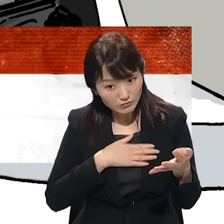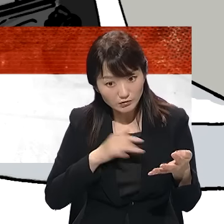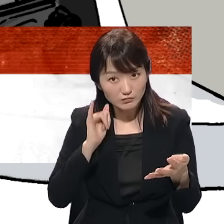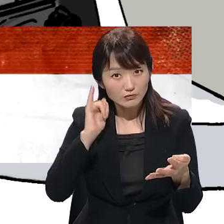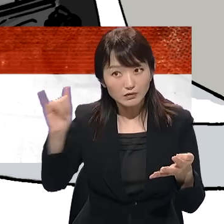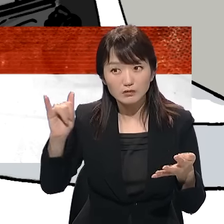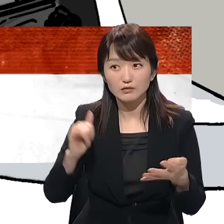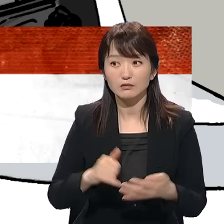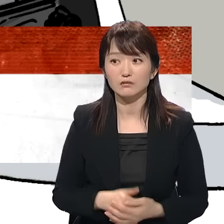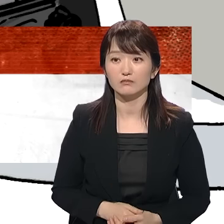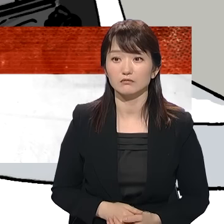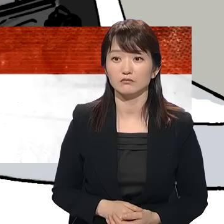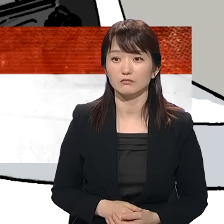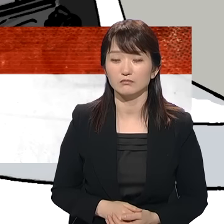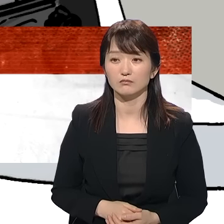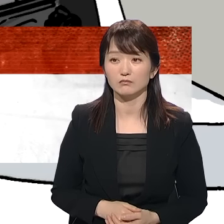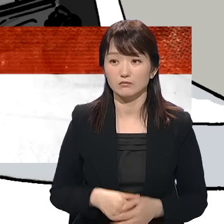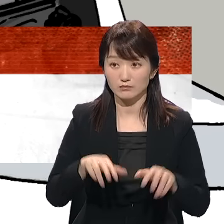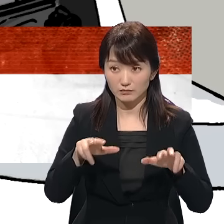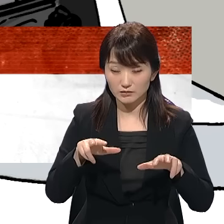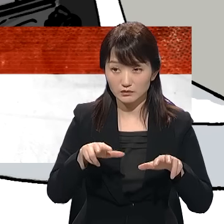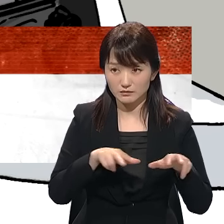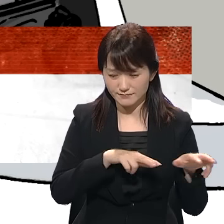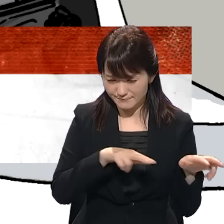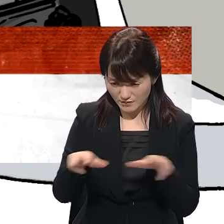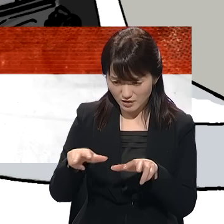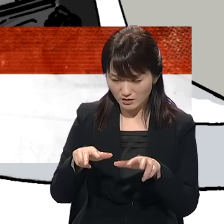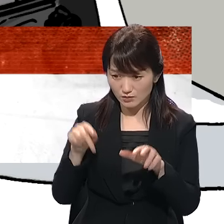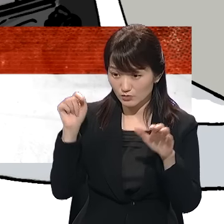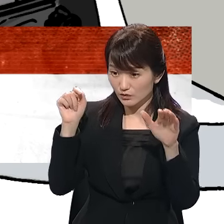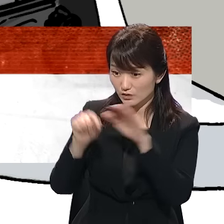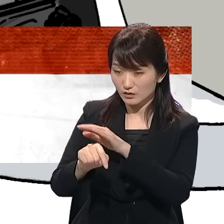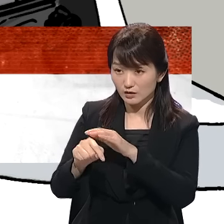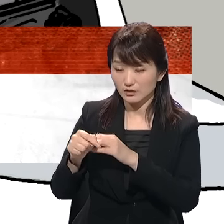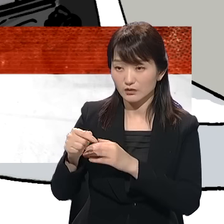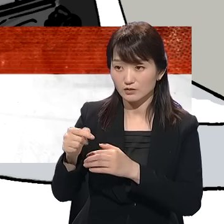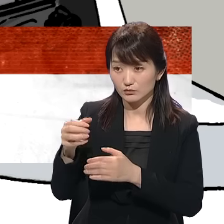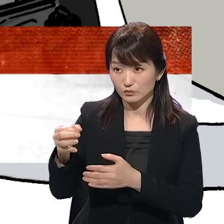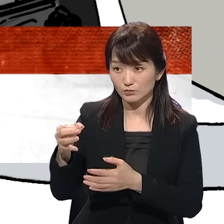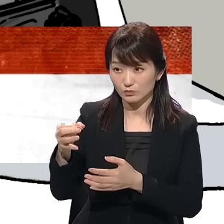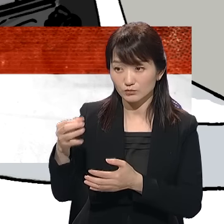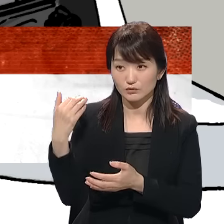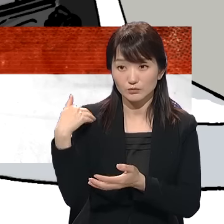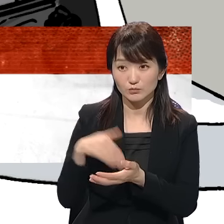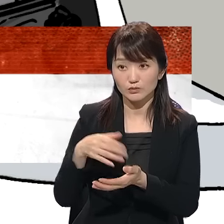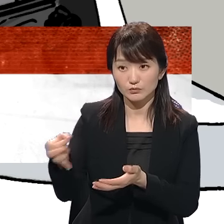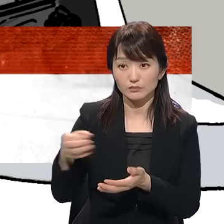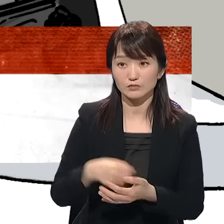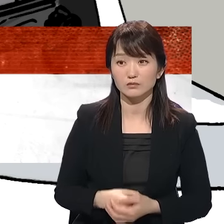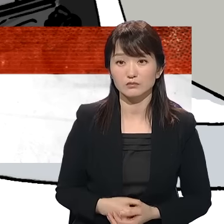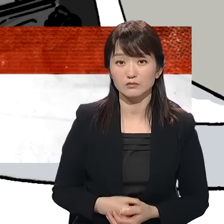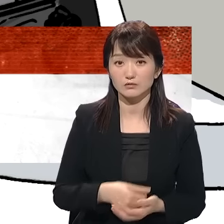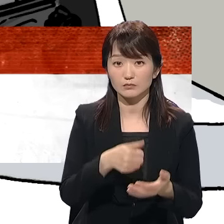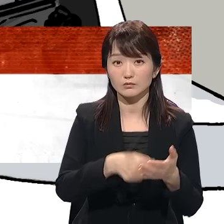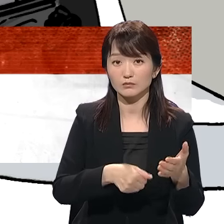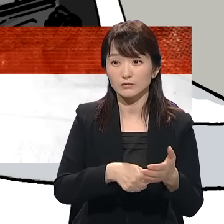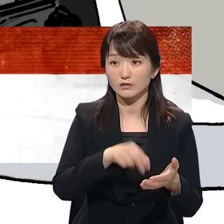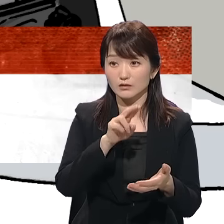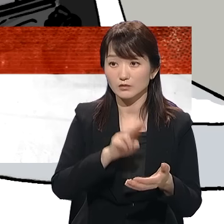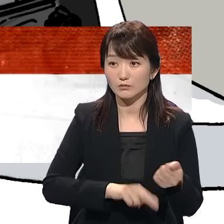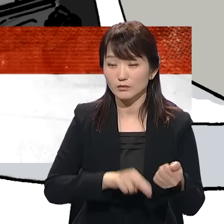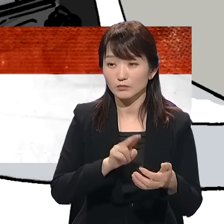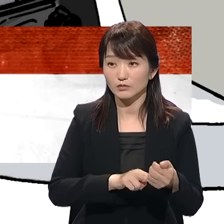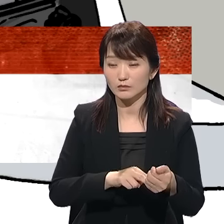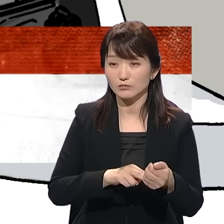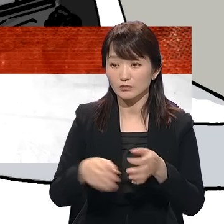했어요. 그러면은 지금 당장 가가지고 환불을 하면 되겠지 않겠냐 이렇게 말을 했는데 아니 그 물건을 팔자마자